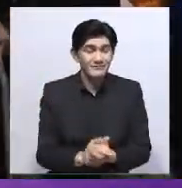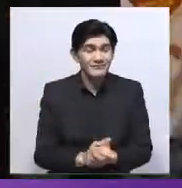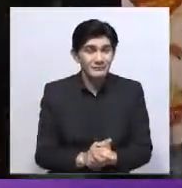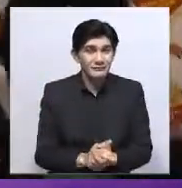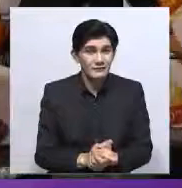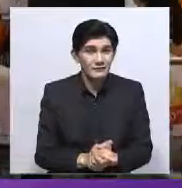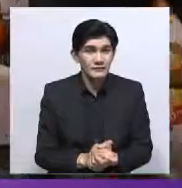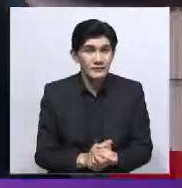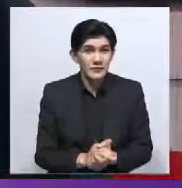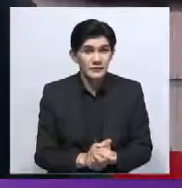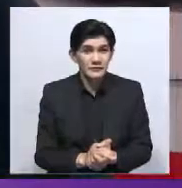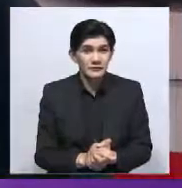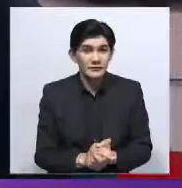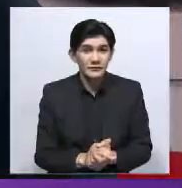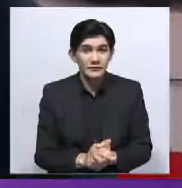ค่ะ